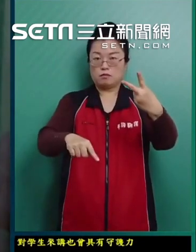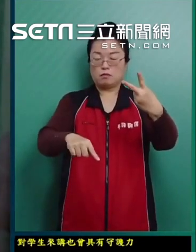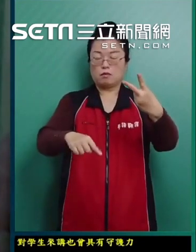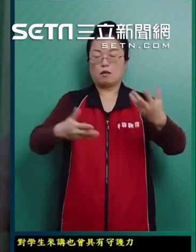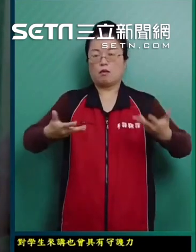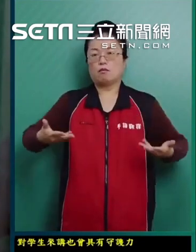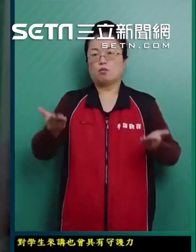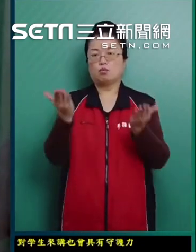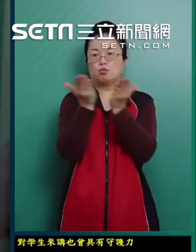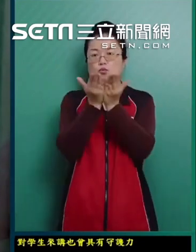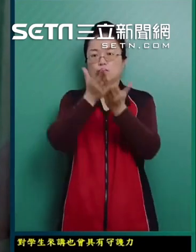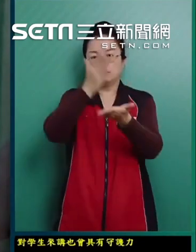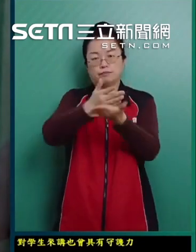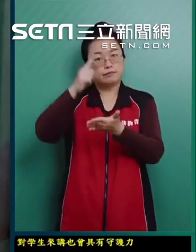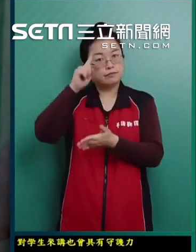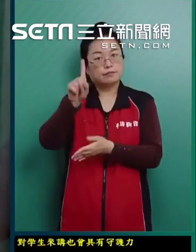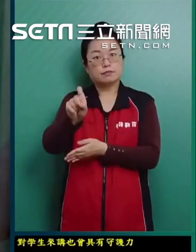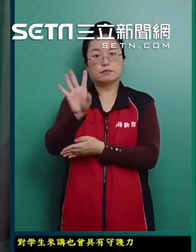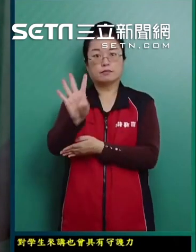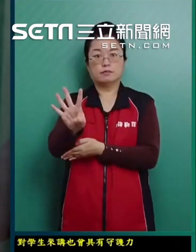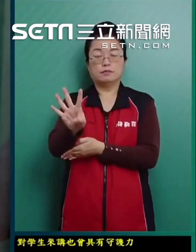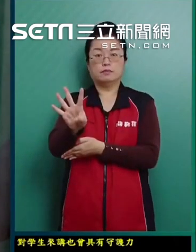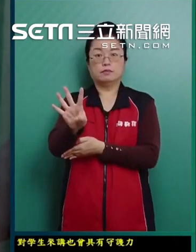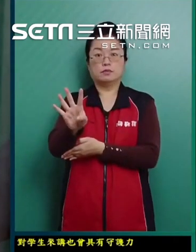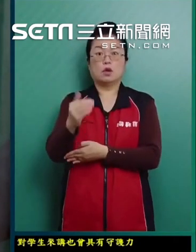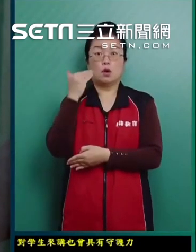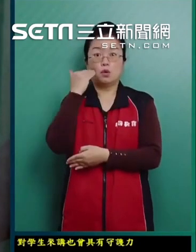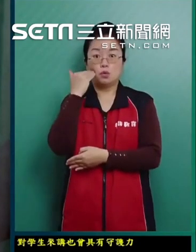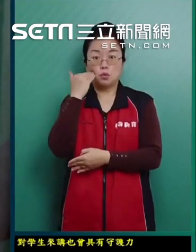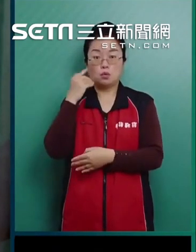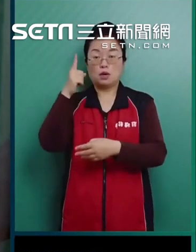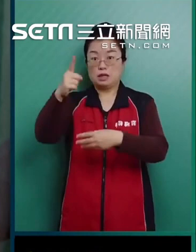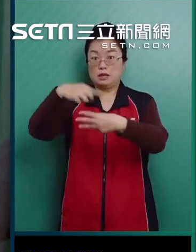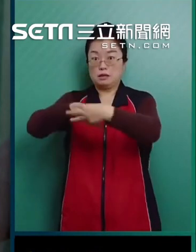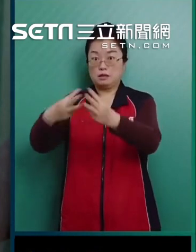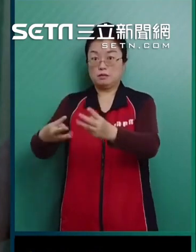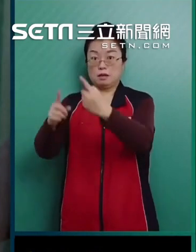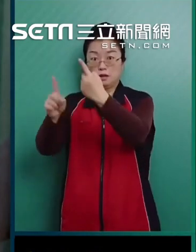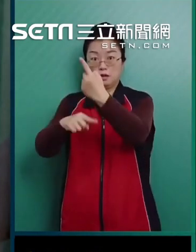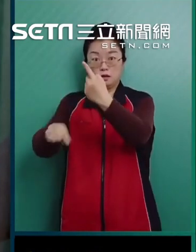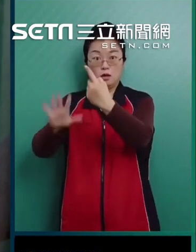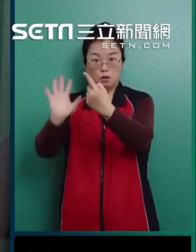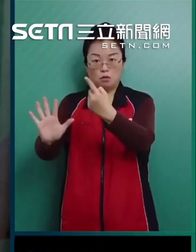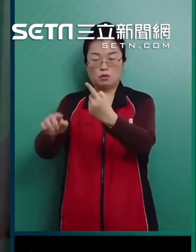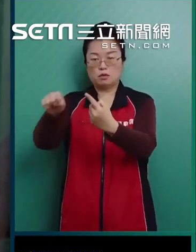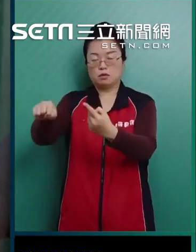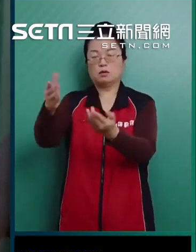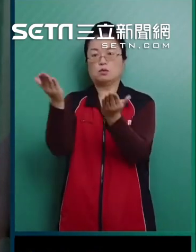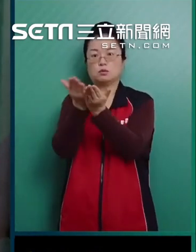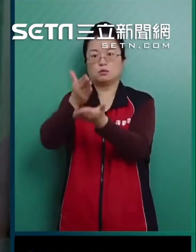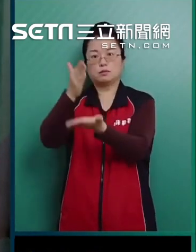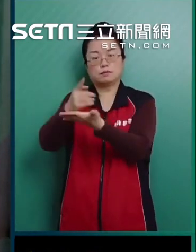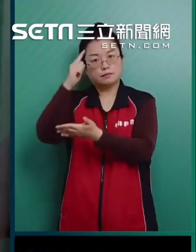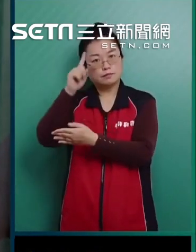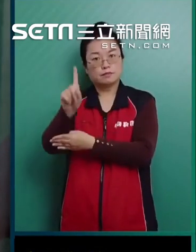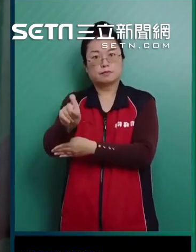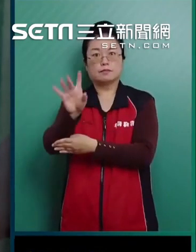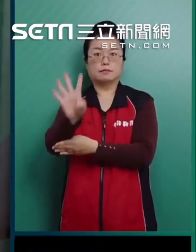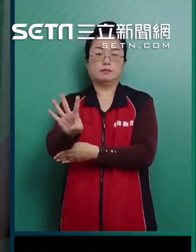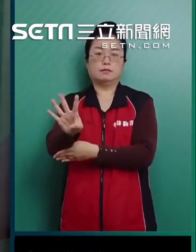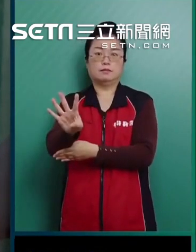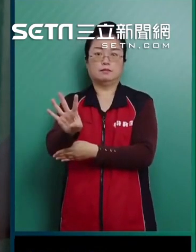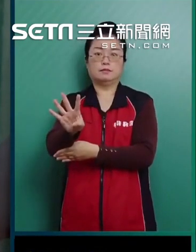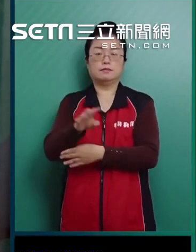诊的话那一般的就停课14天，那全校停3天进行清消跟疫调，那如果又有发现确诊就